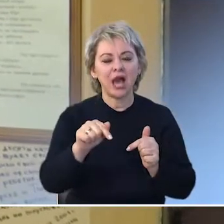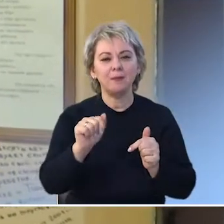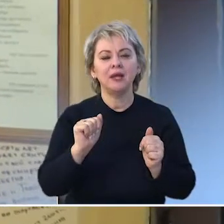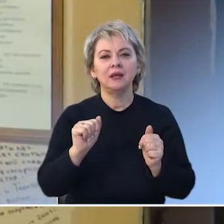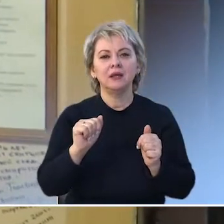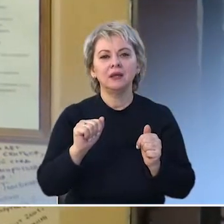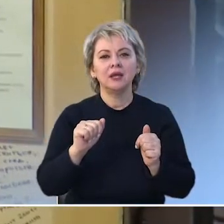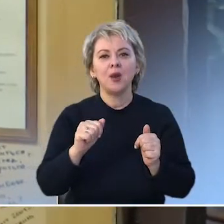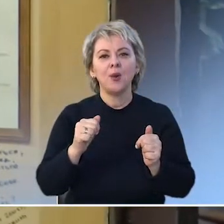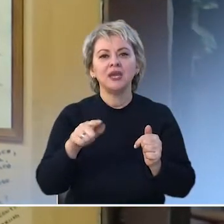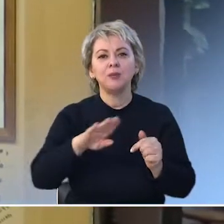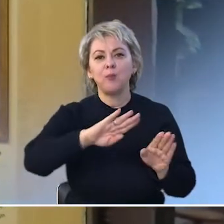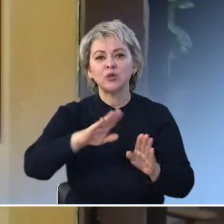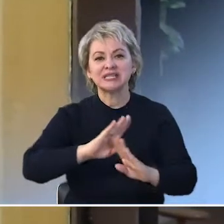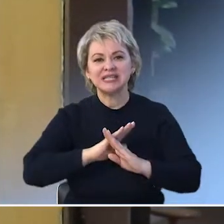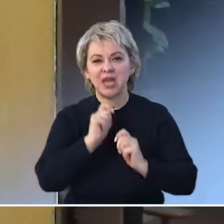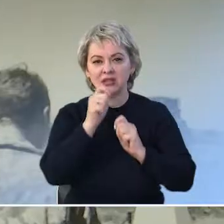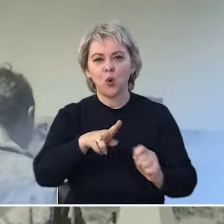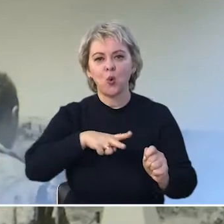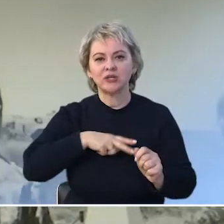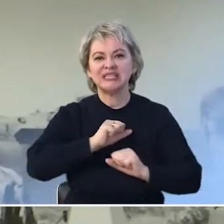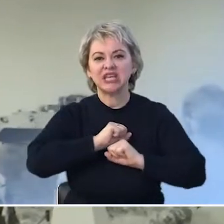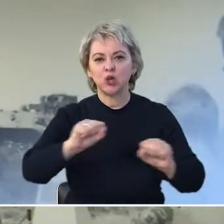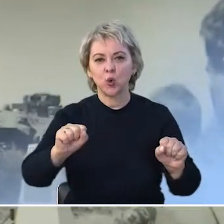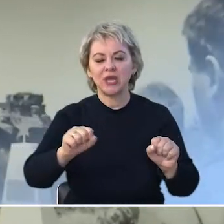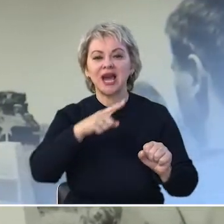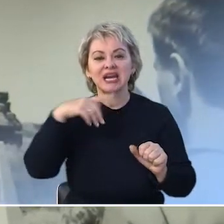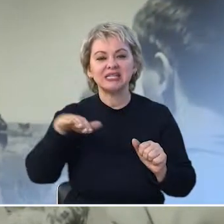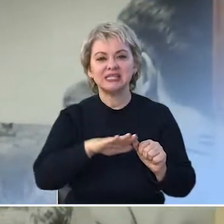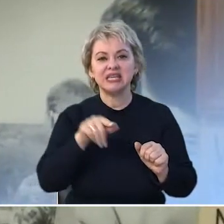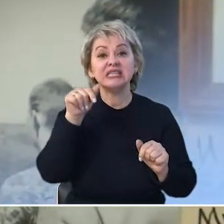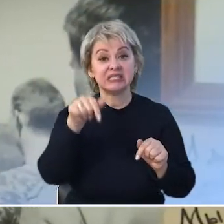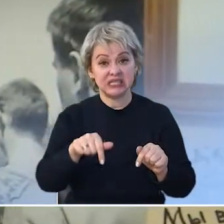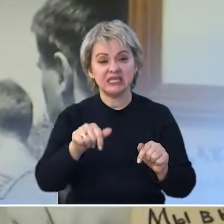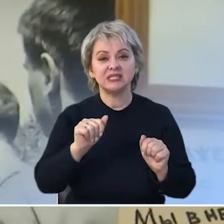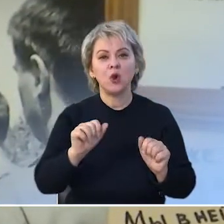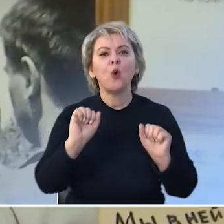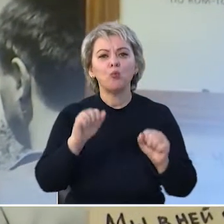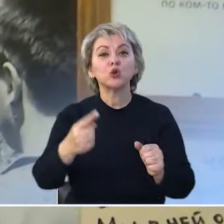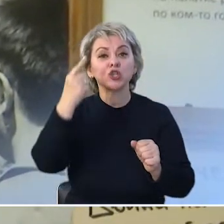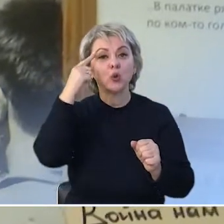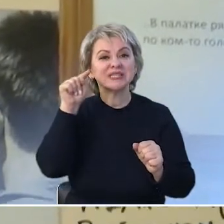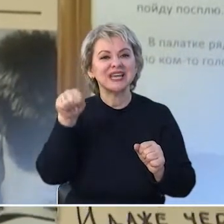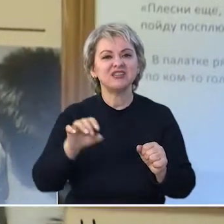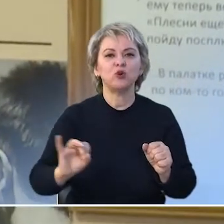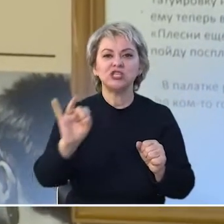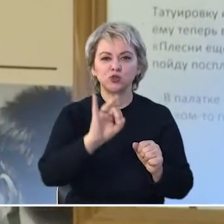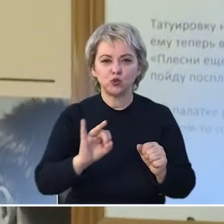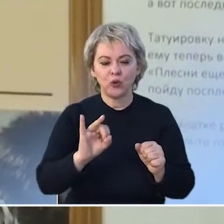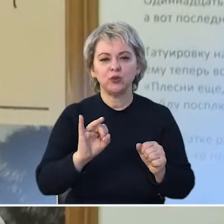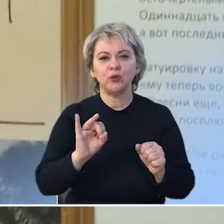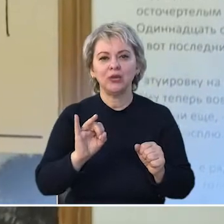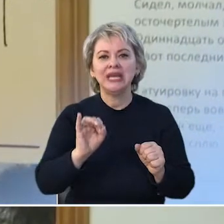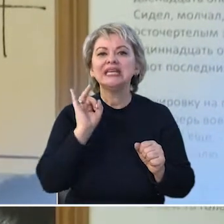там, посмертно награжден орденом Героя России. И вот здесь можно узнать и его